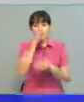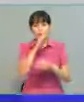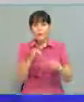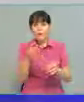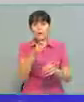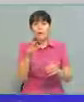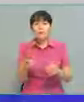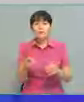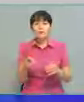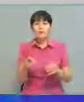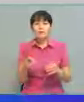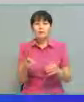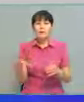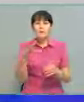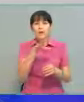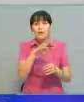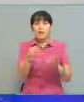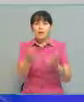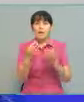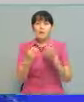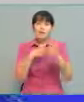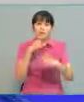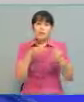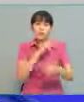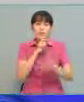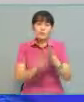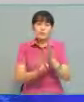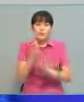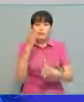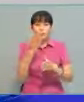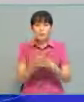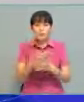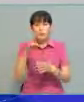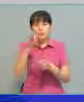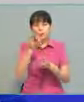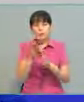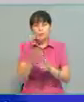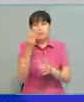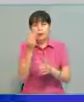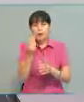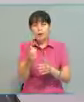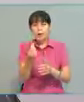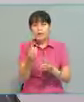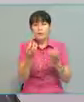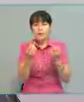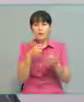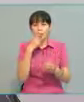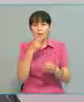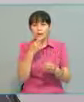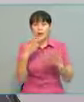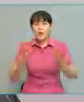жаңағы алу құралдарын алып, ары қарай жұмысын бастап кетуге көмек. Сол себепті бұл ақшаны бір тағы айтып өтерім,